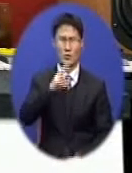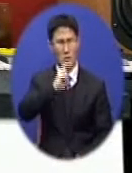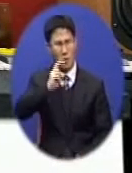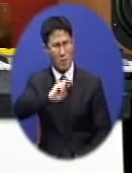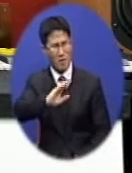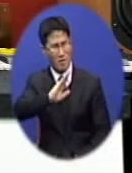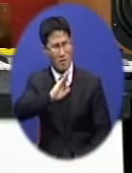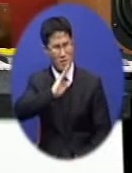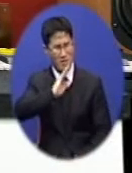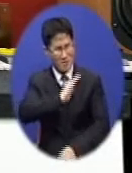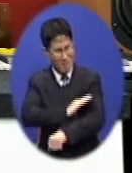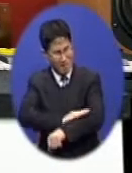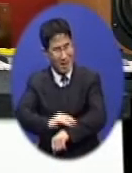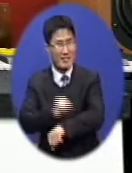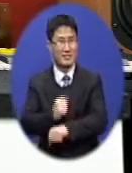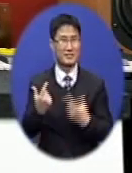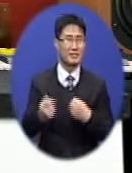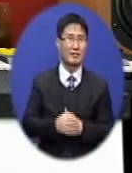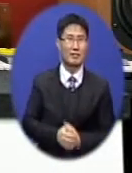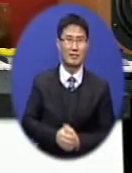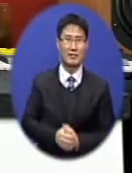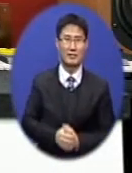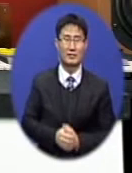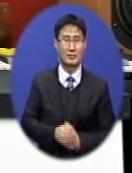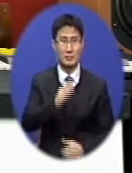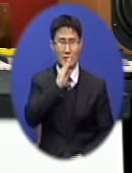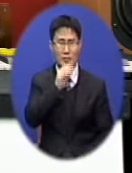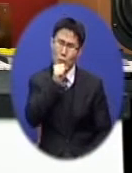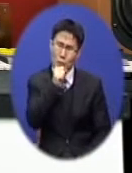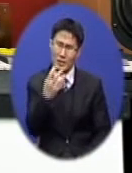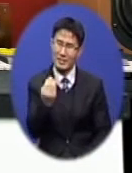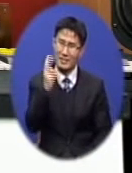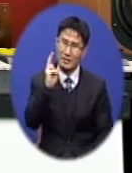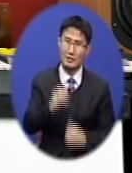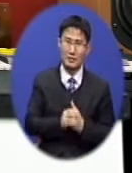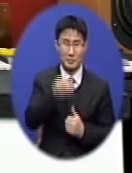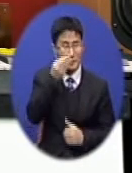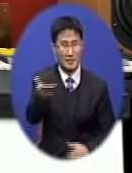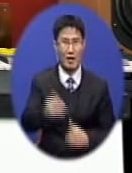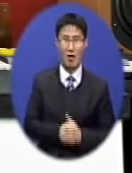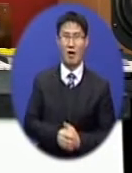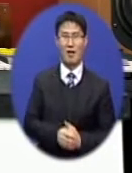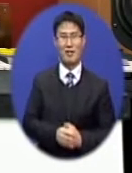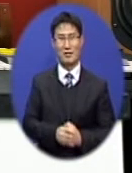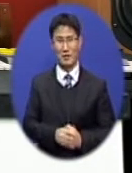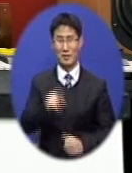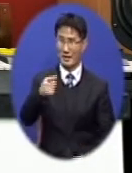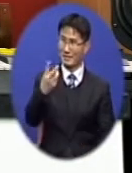아주 정성스럽게 부르시네요. 네. 과연 몇 표나 받으셨을까요? 보여주세요. 아이고.